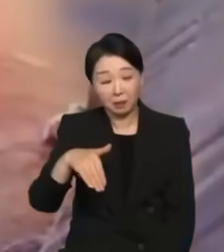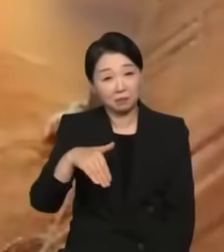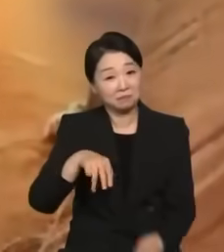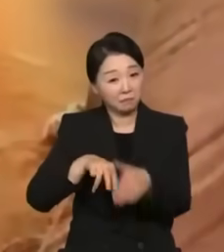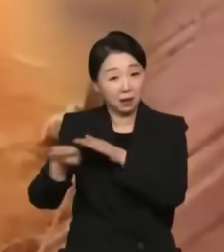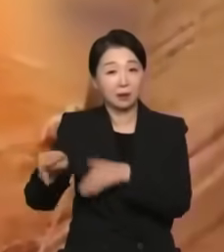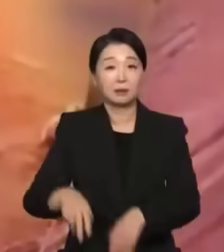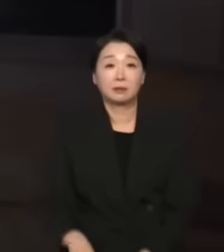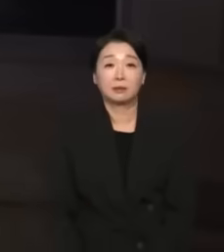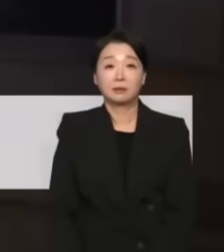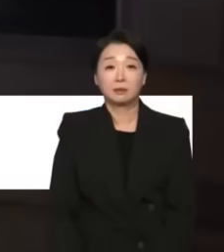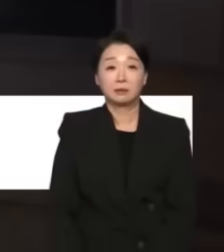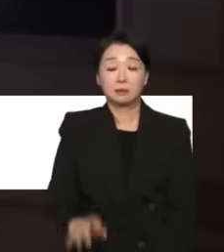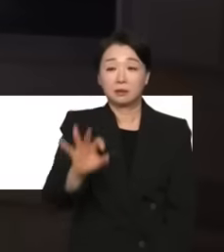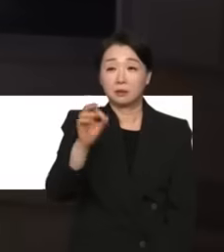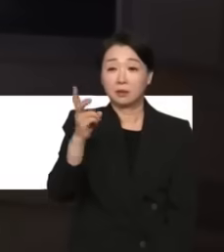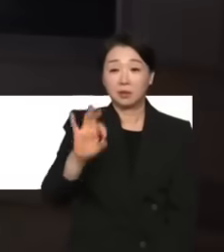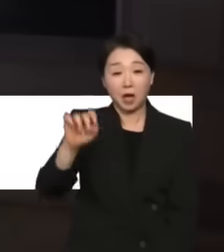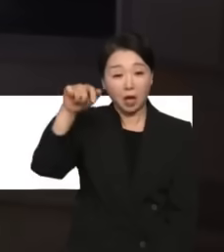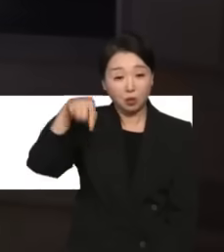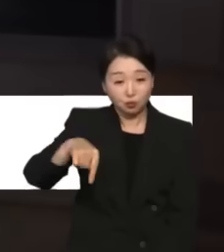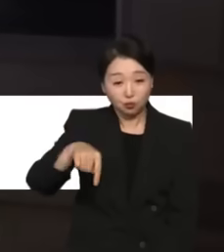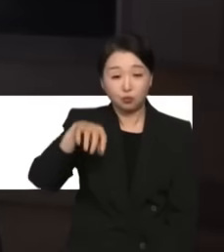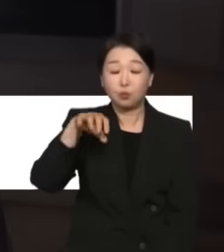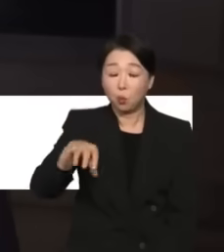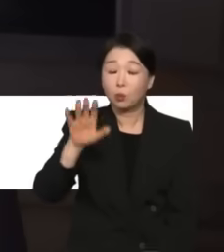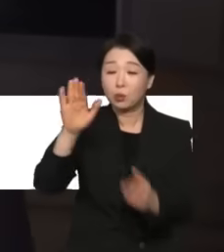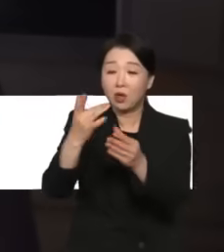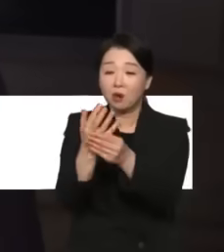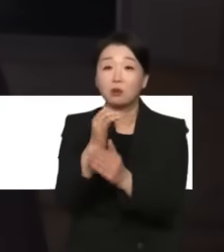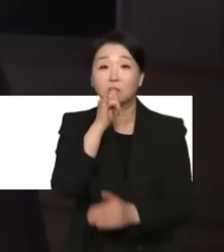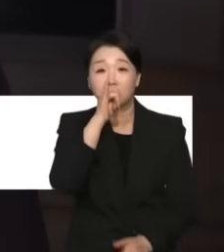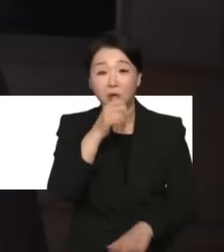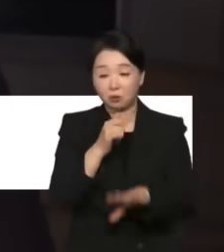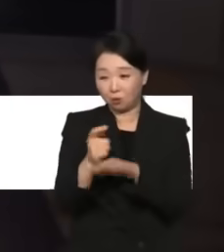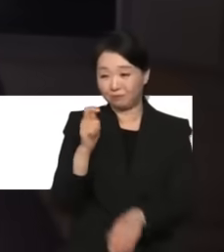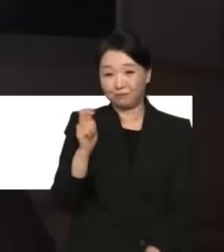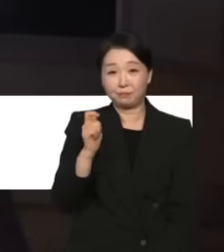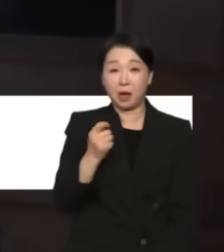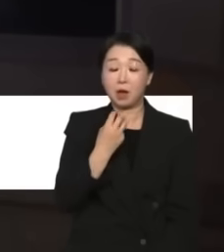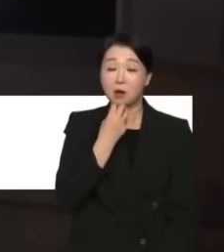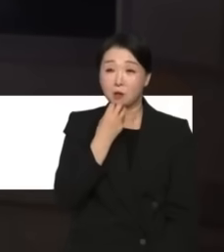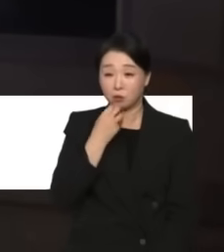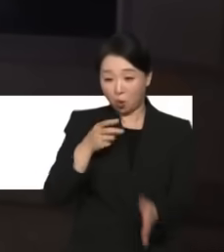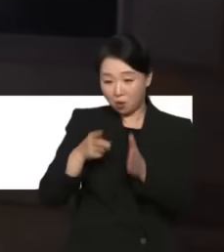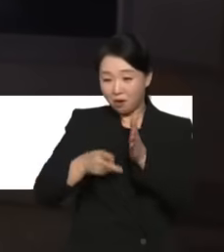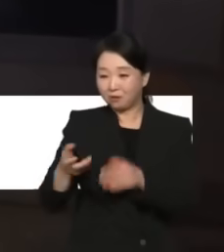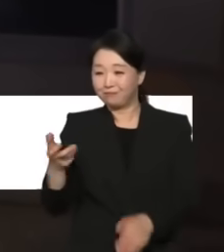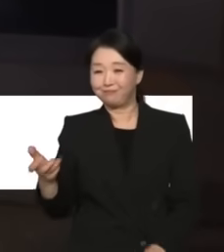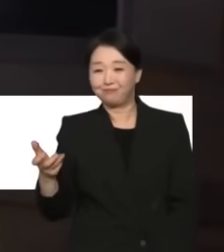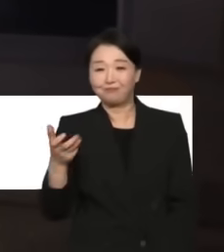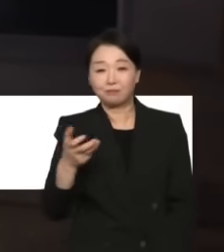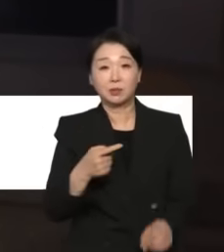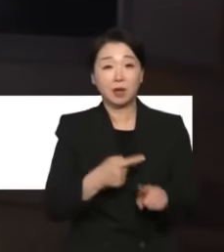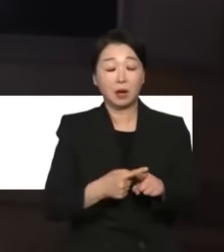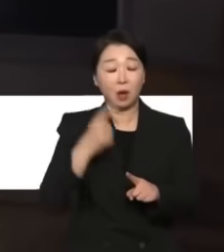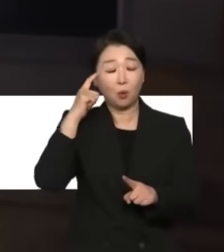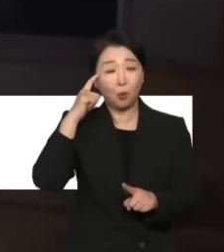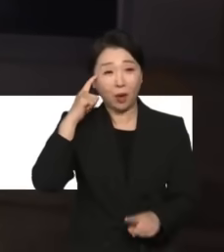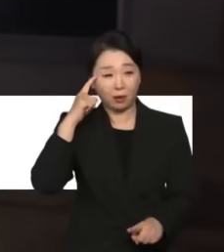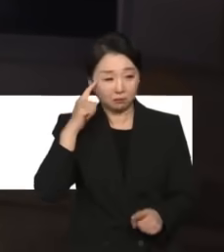사라집니다. 양주에서 한 이후에는 현금이 좀 있다 보니까 택시 타고 서울역, 서울 인근 돌아다니다 자기 생각에 강원도